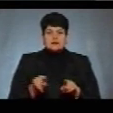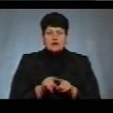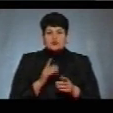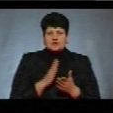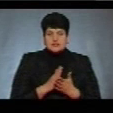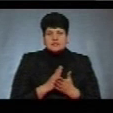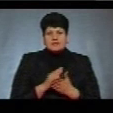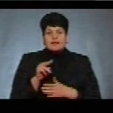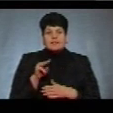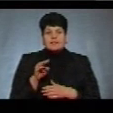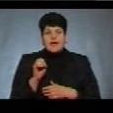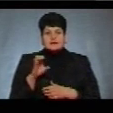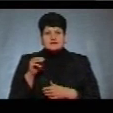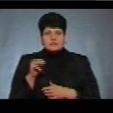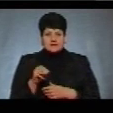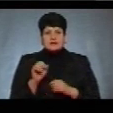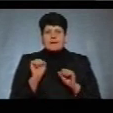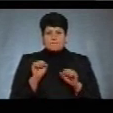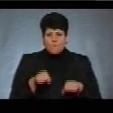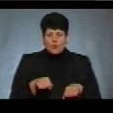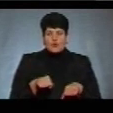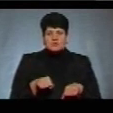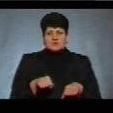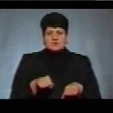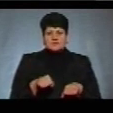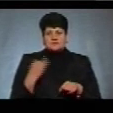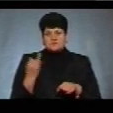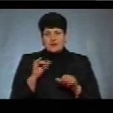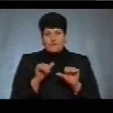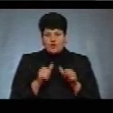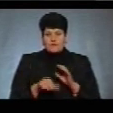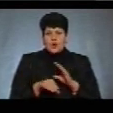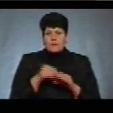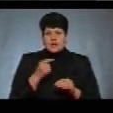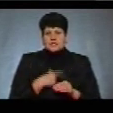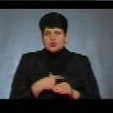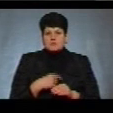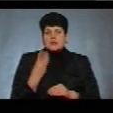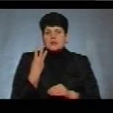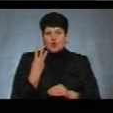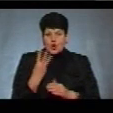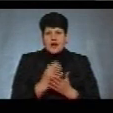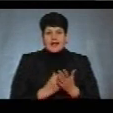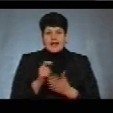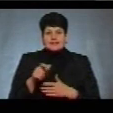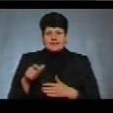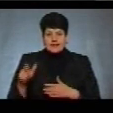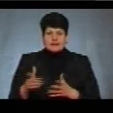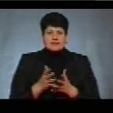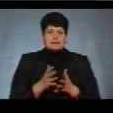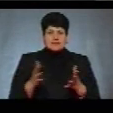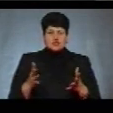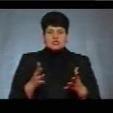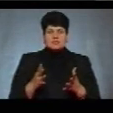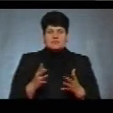є опція тест, де можна в інтерактивній формі обрати собі 3 кандидатів, які найбільше